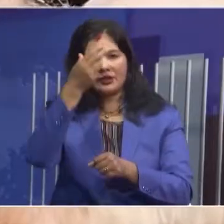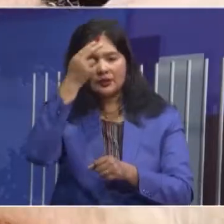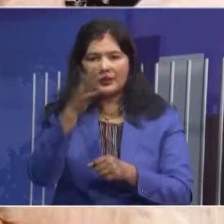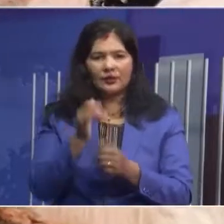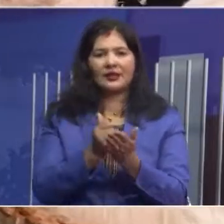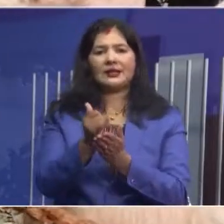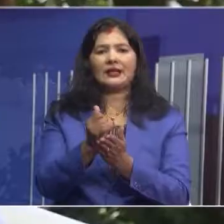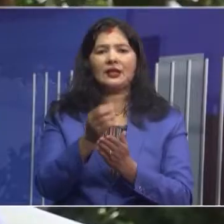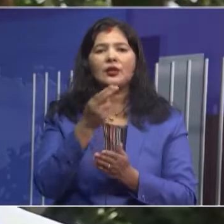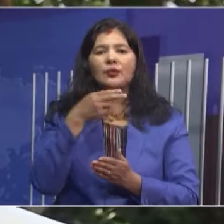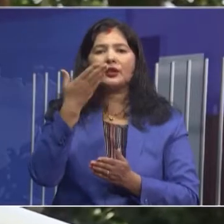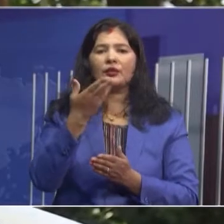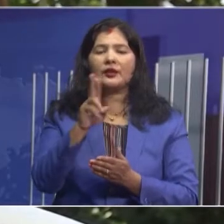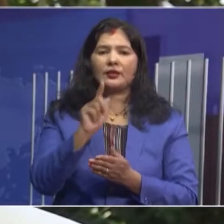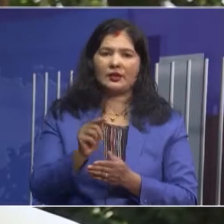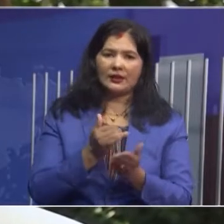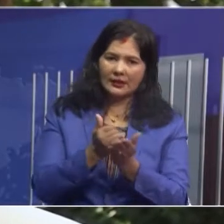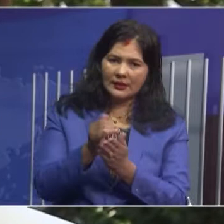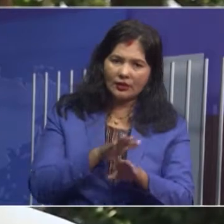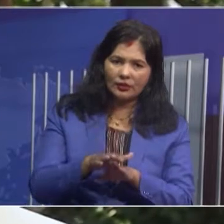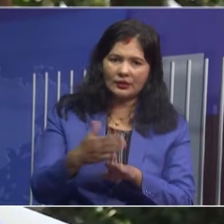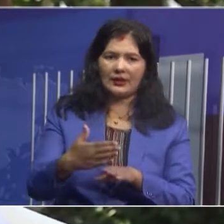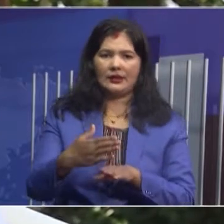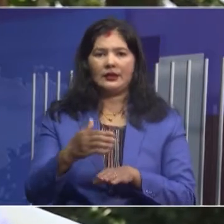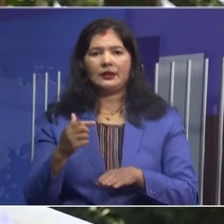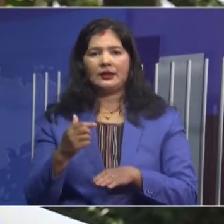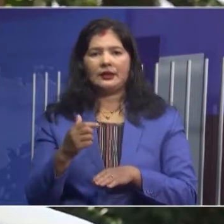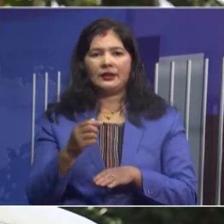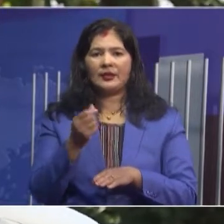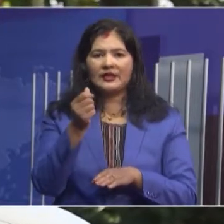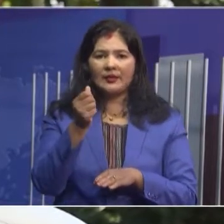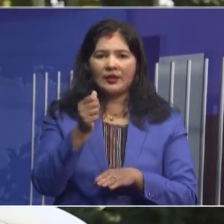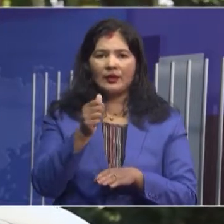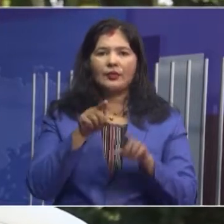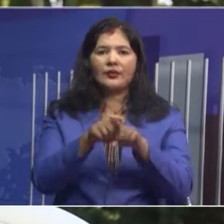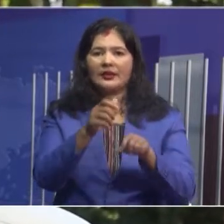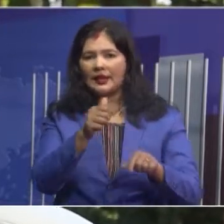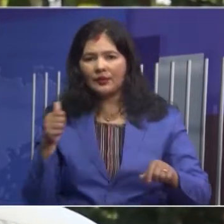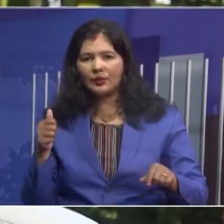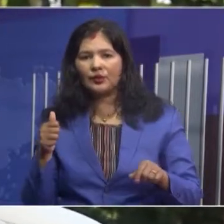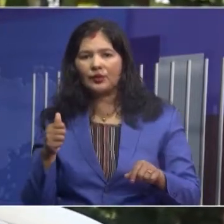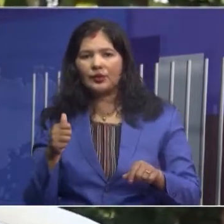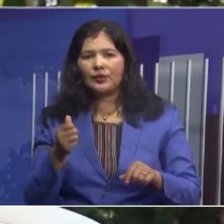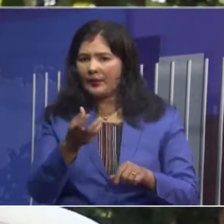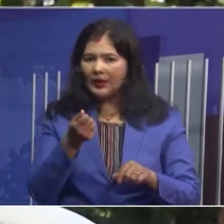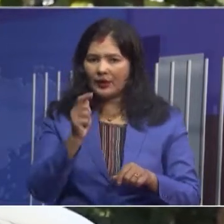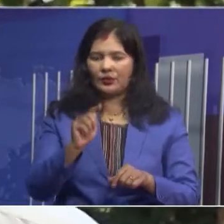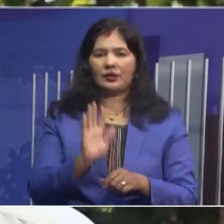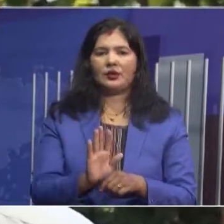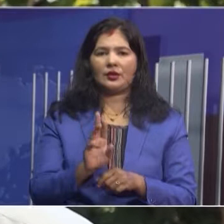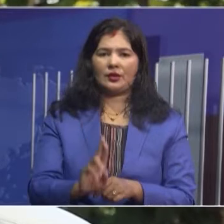बसन्त अधिकारीले बताउनुभयो। किसानहरूलाई रेटमा पनि राम्रो रेट चाहिँ प्राप्त भइरहेको अवस्था